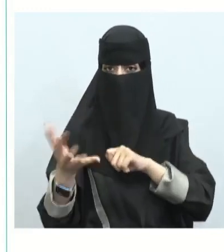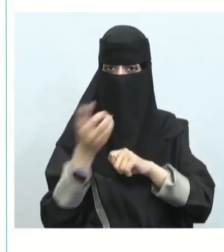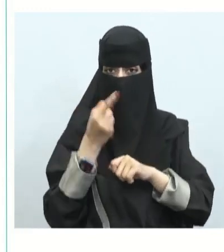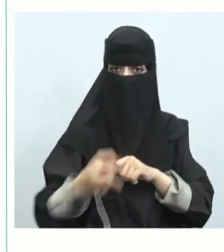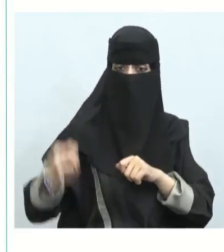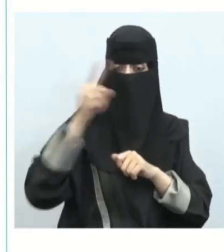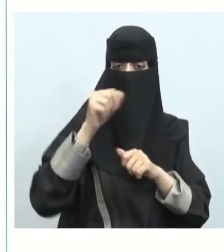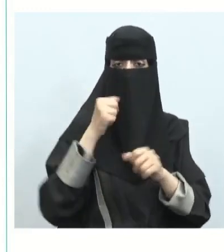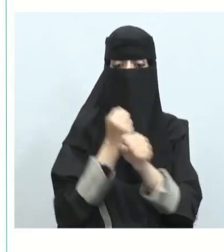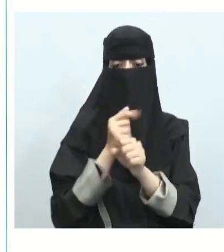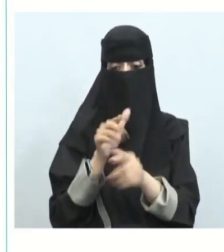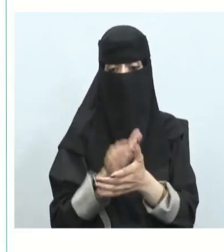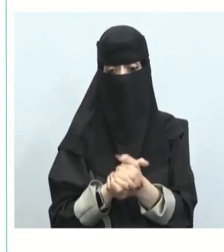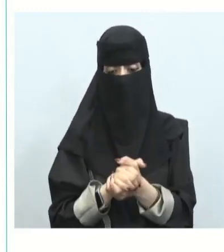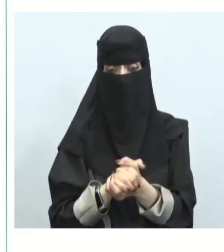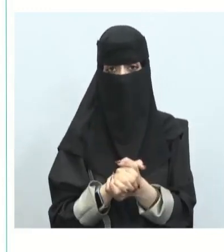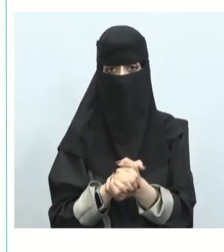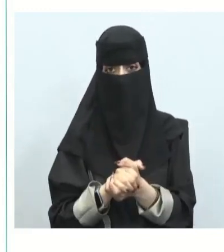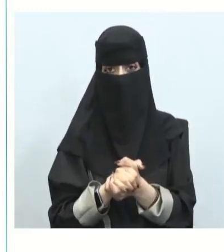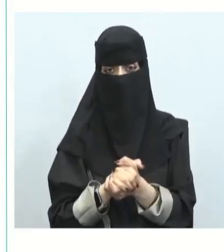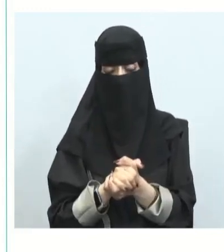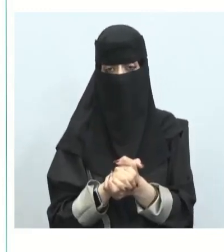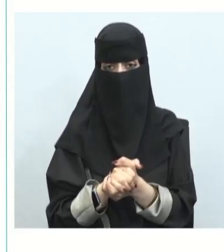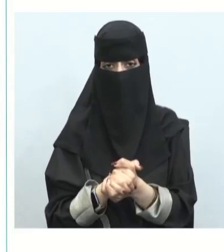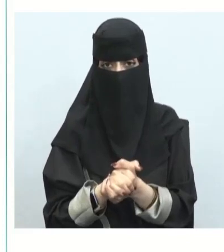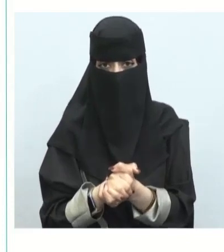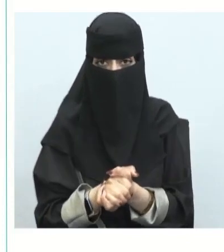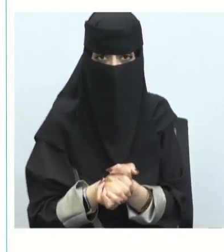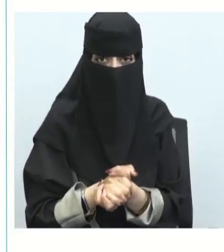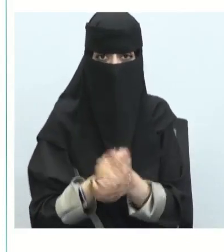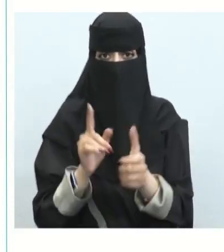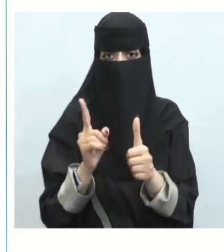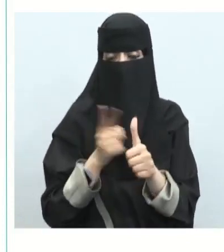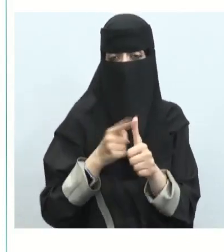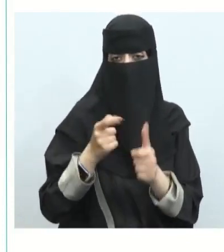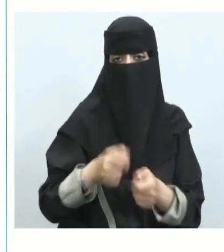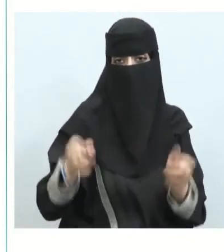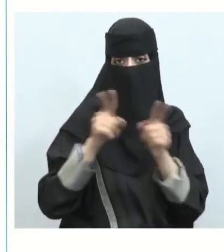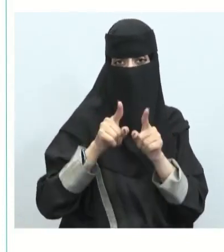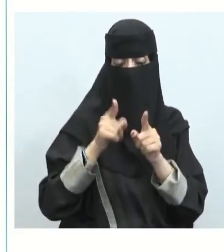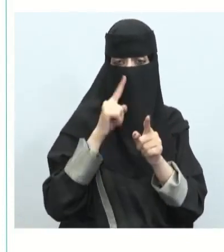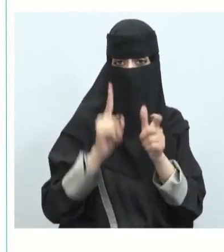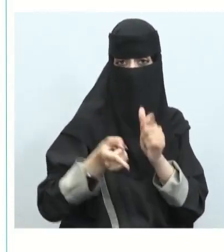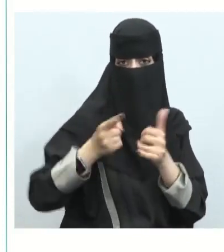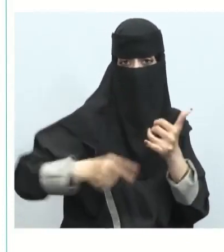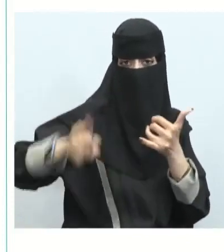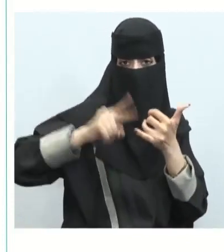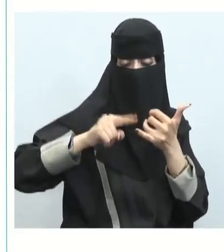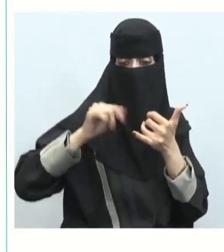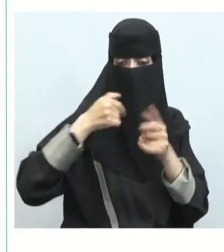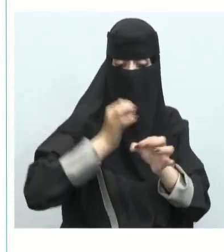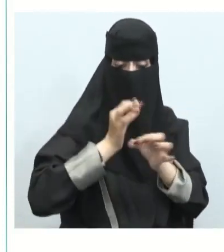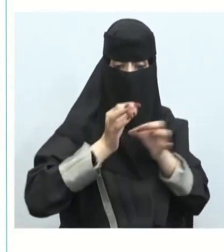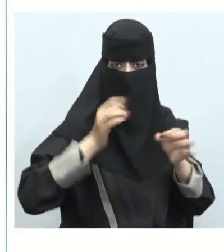جميع هذه الوظائف نبدا في الخطوه الاولى وهي التخطيط يجب ان يكون